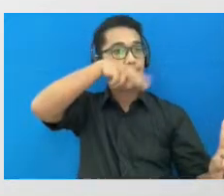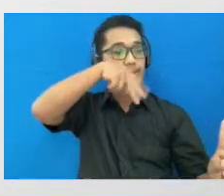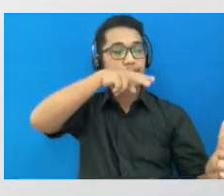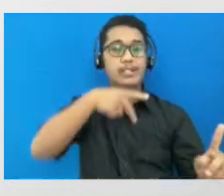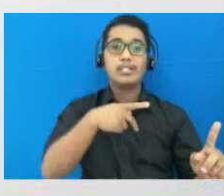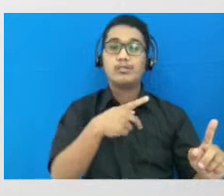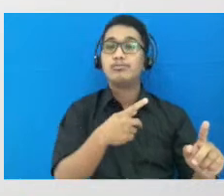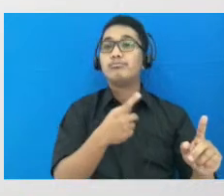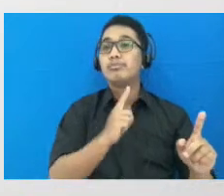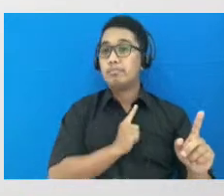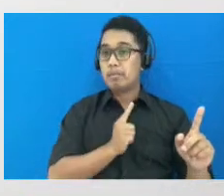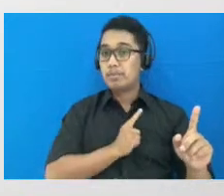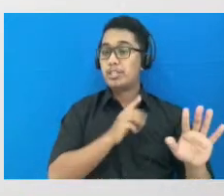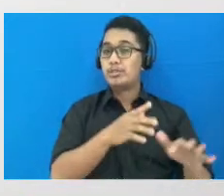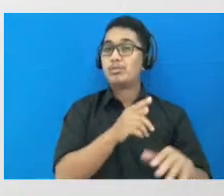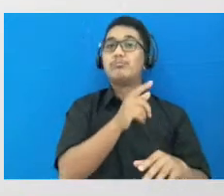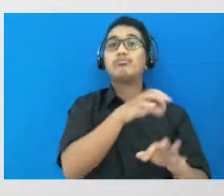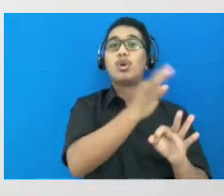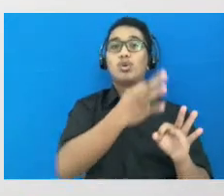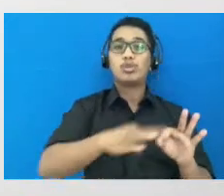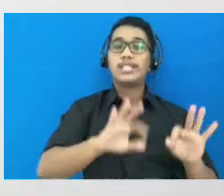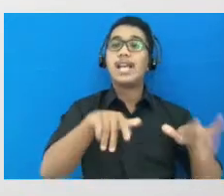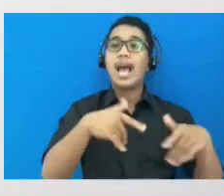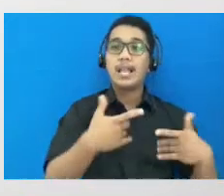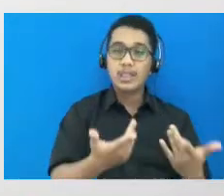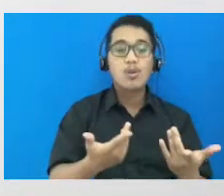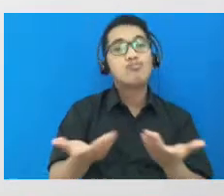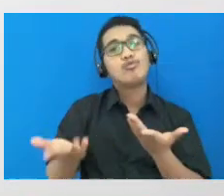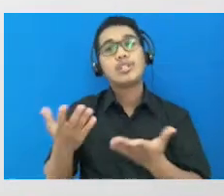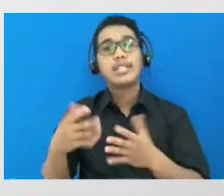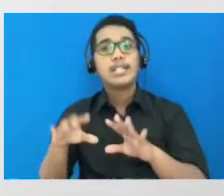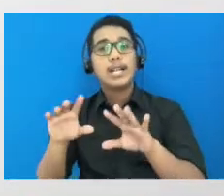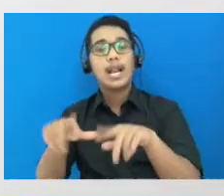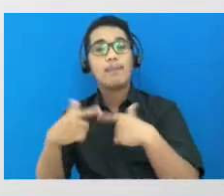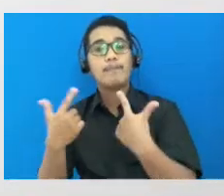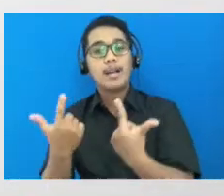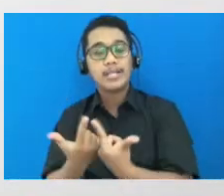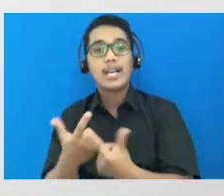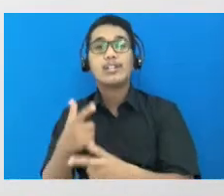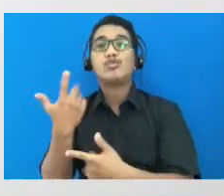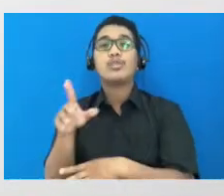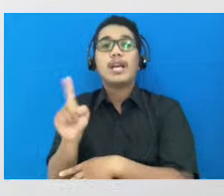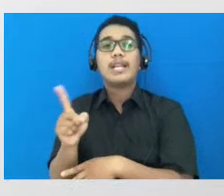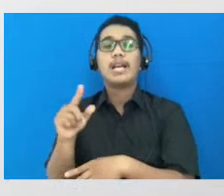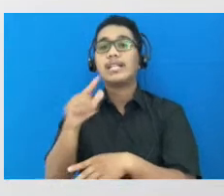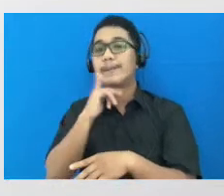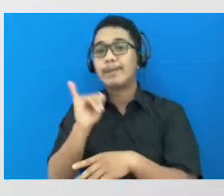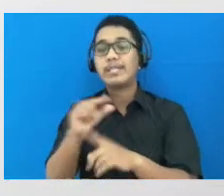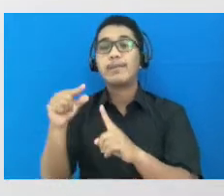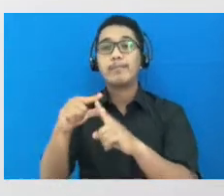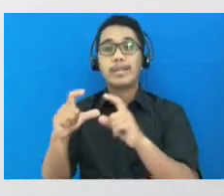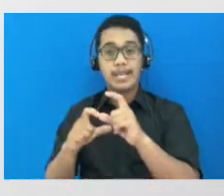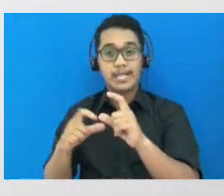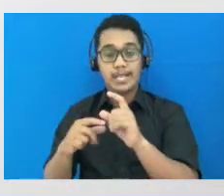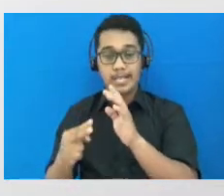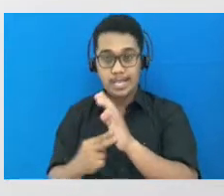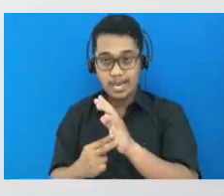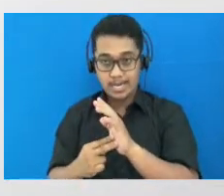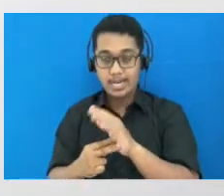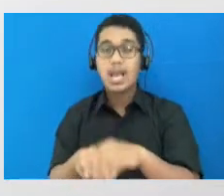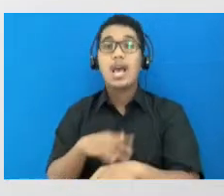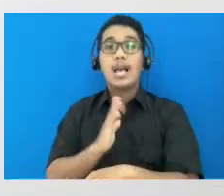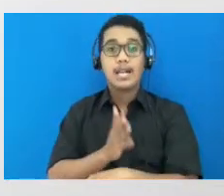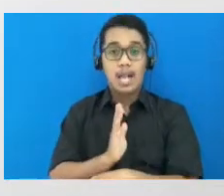menjadi solusi, atau misal penguatan badan yang sudah ada seperti BSSN dan lain sebagainya. Lalu jika